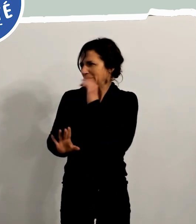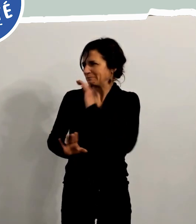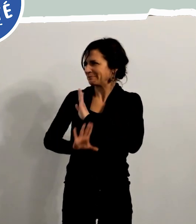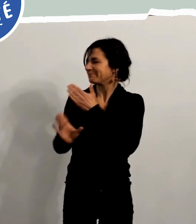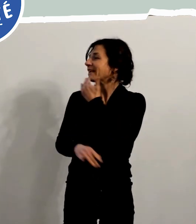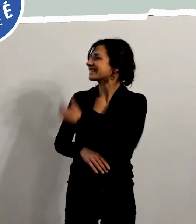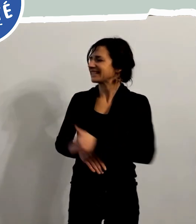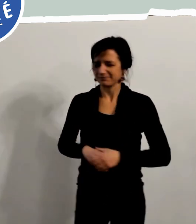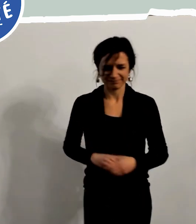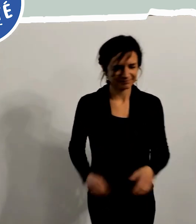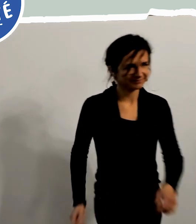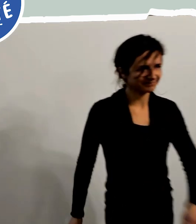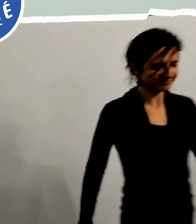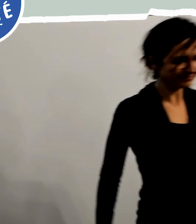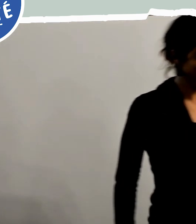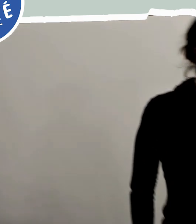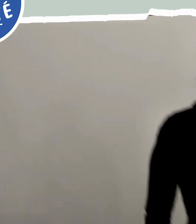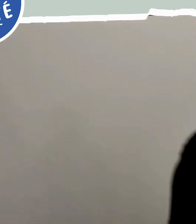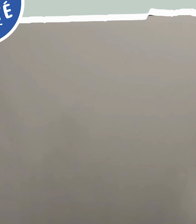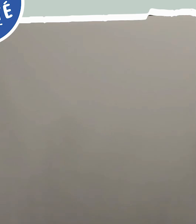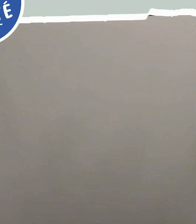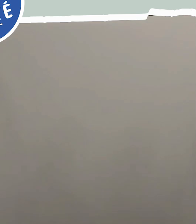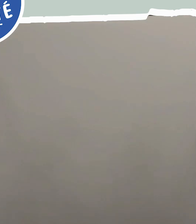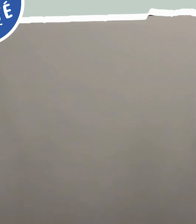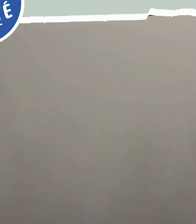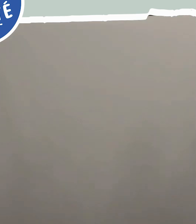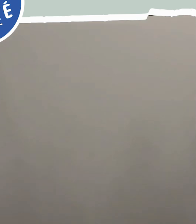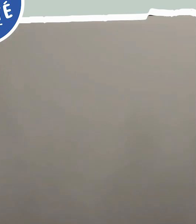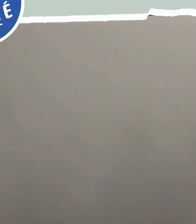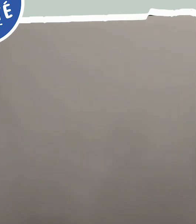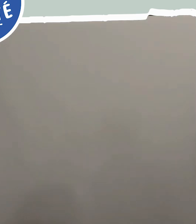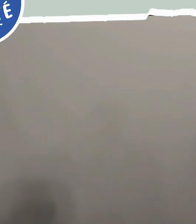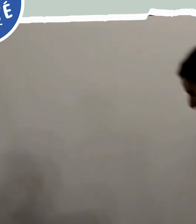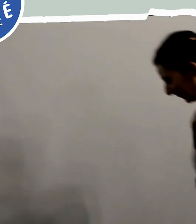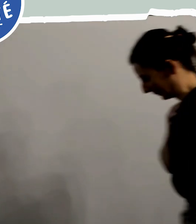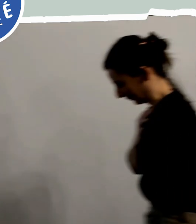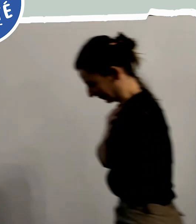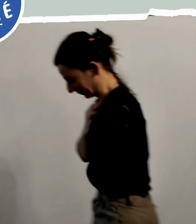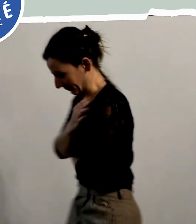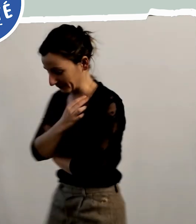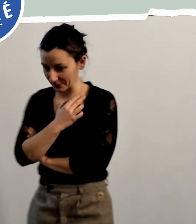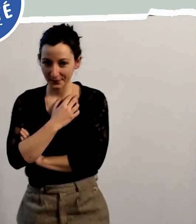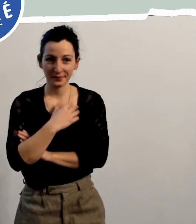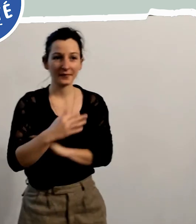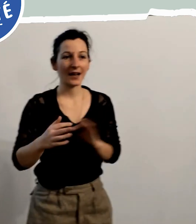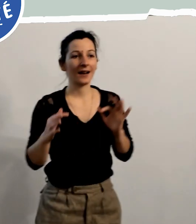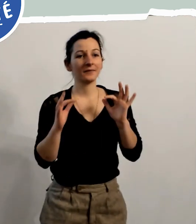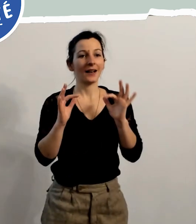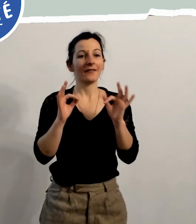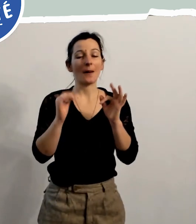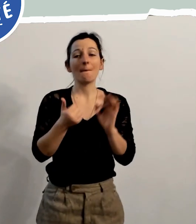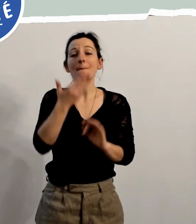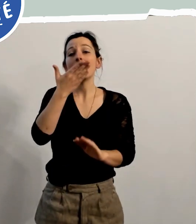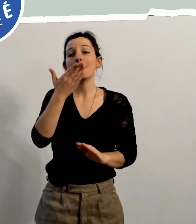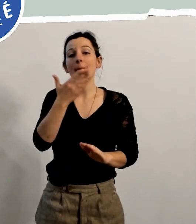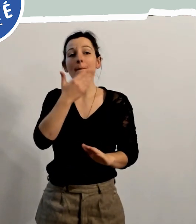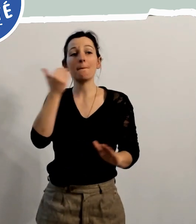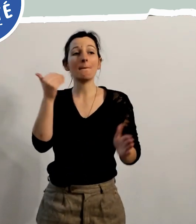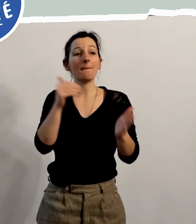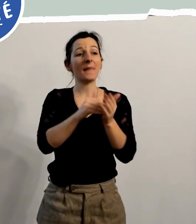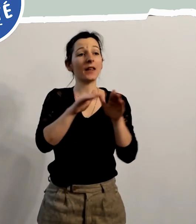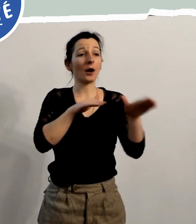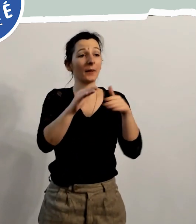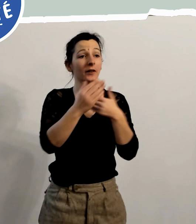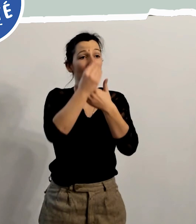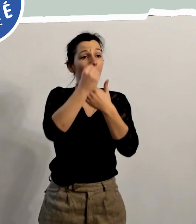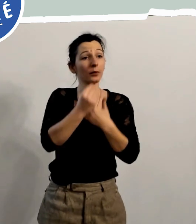Merci. Alors, effectivement, le meilleur moyen de se prévenir des effets des perturbateurs